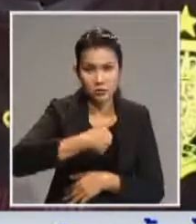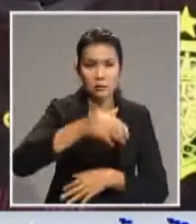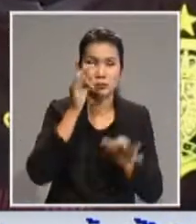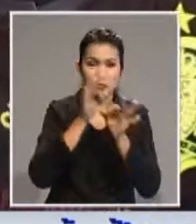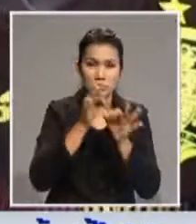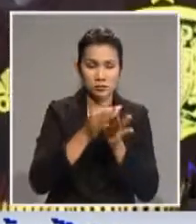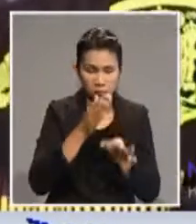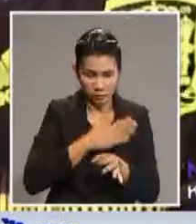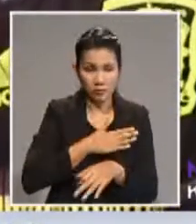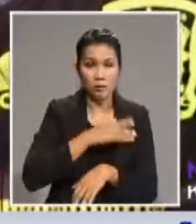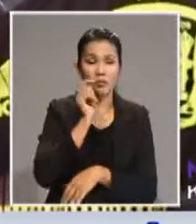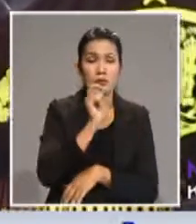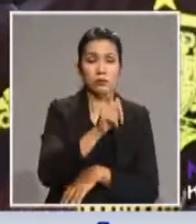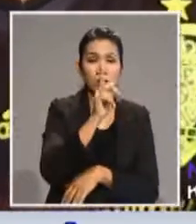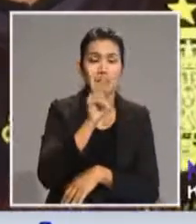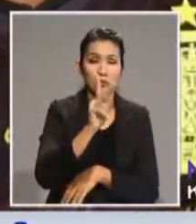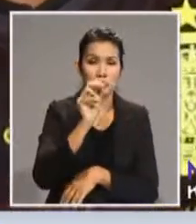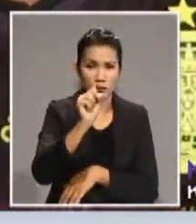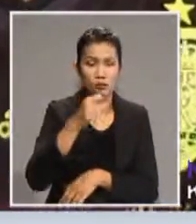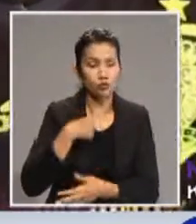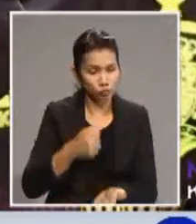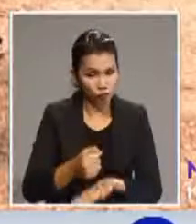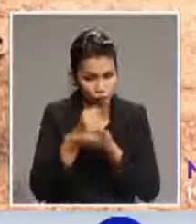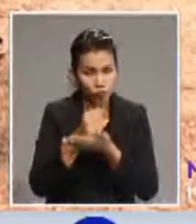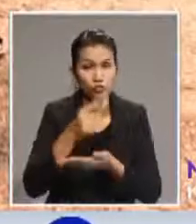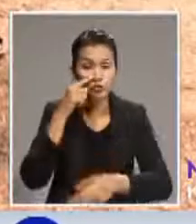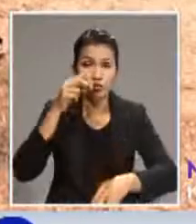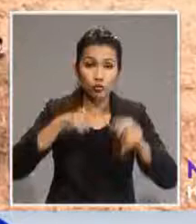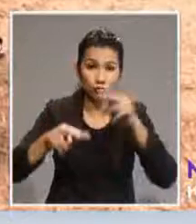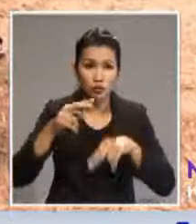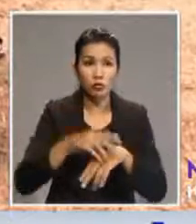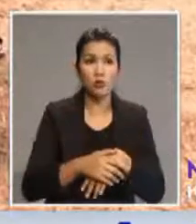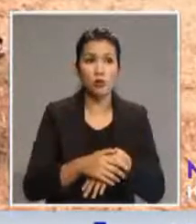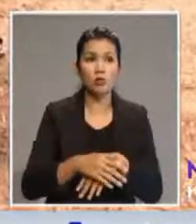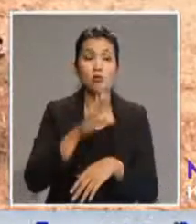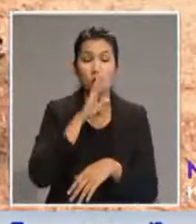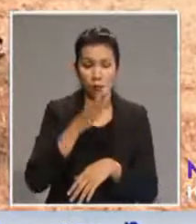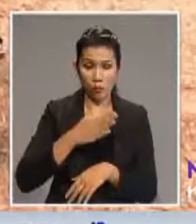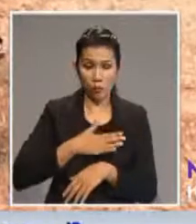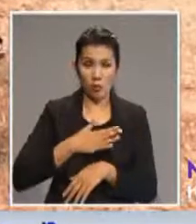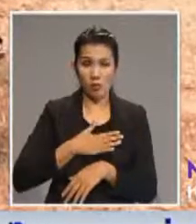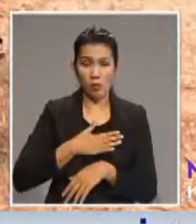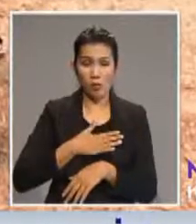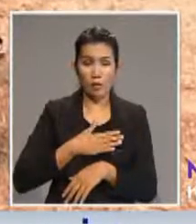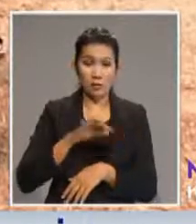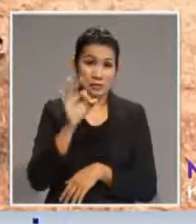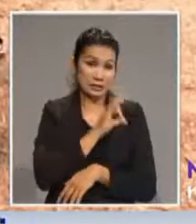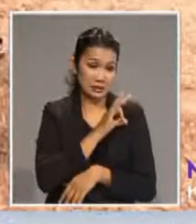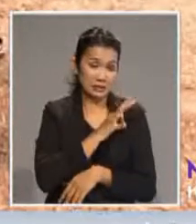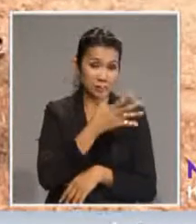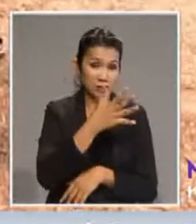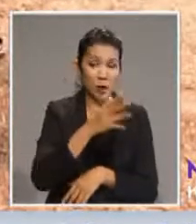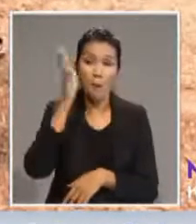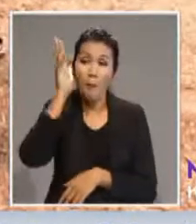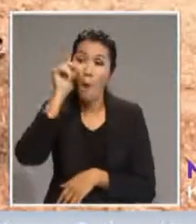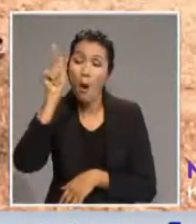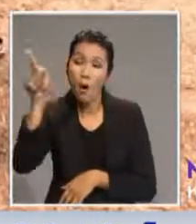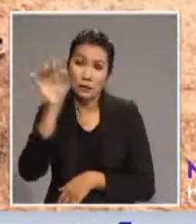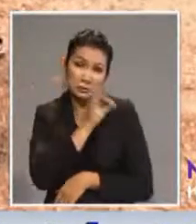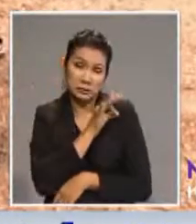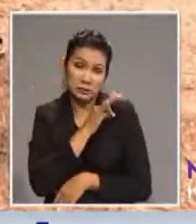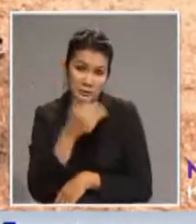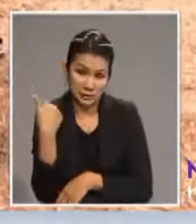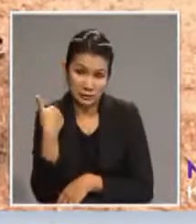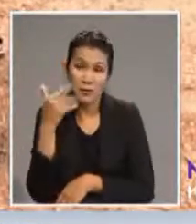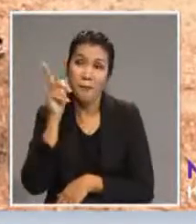านี่กับธกส.ได้ครับ ครับ คือทางเราก็จะช่วยดูแลให ้ ถ้าเป็นลูกเกษตรกรไม่ได้เป็นสมาชิกคุณพ่อเป็นสมาชิกคุณแม่เป็นสม